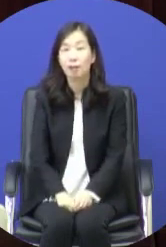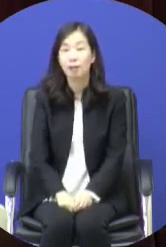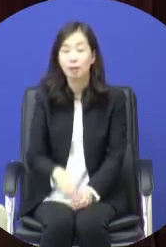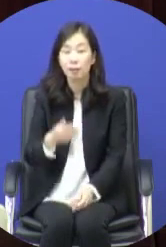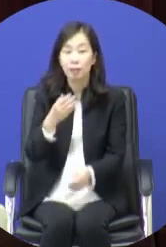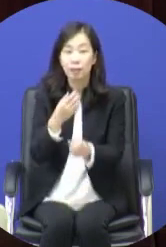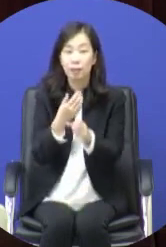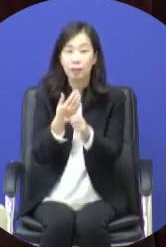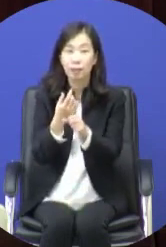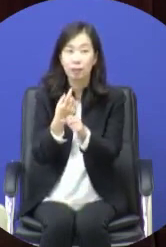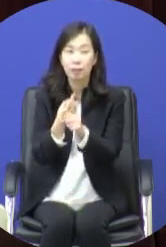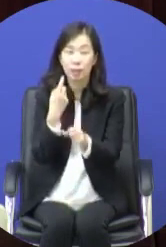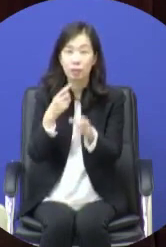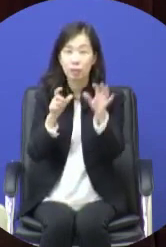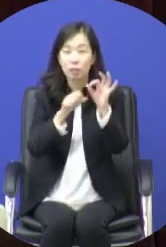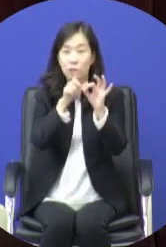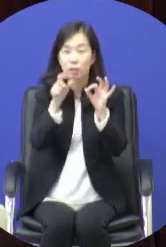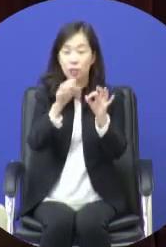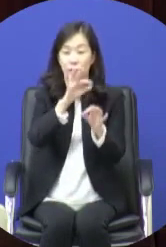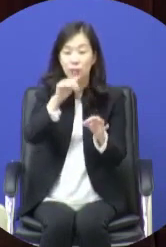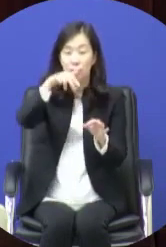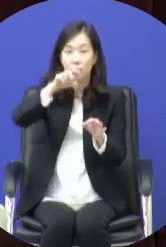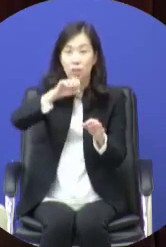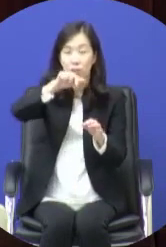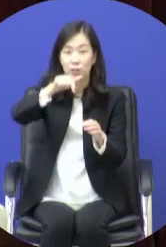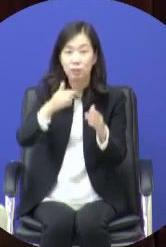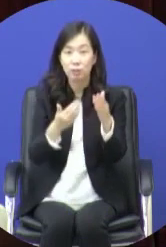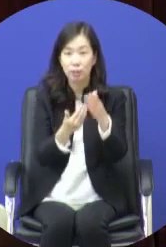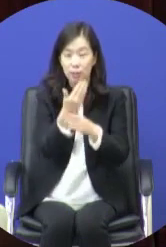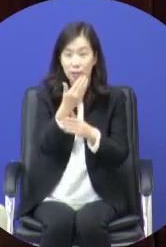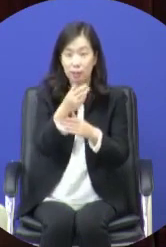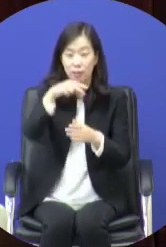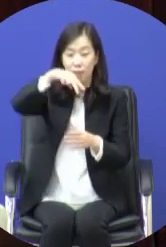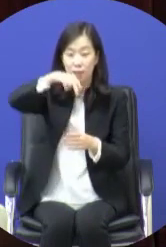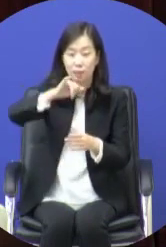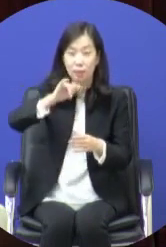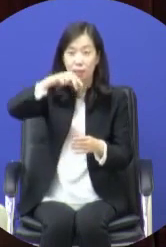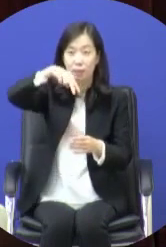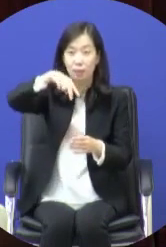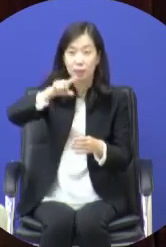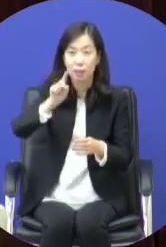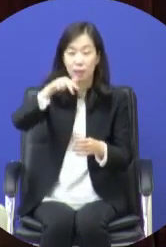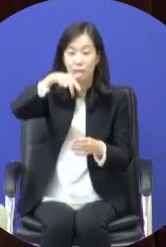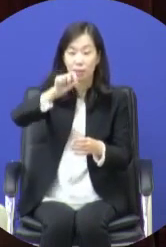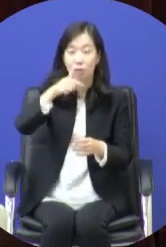지난해 10월 이정근 게이트 시사저널 보도와 관련하여